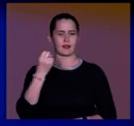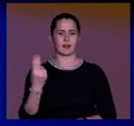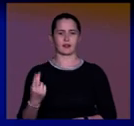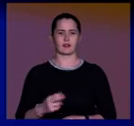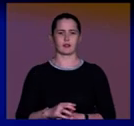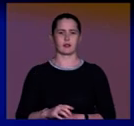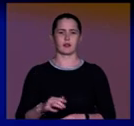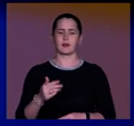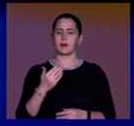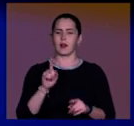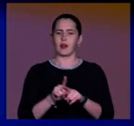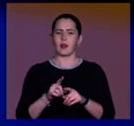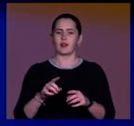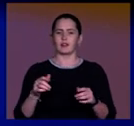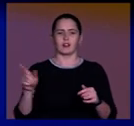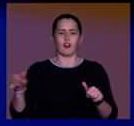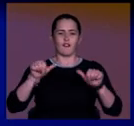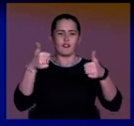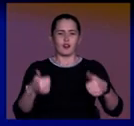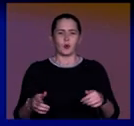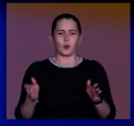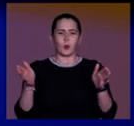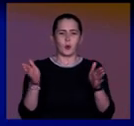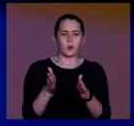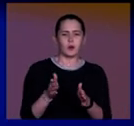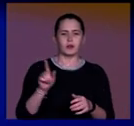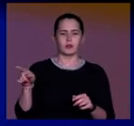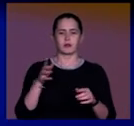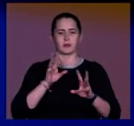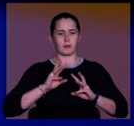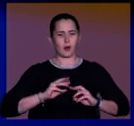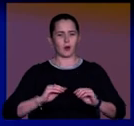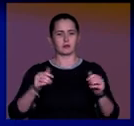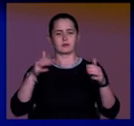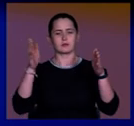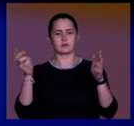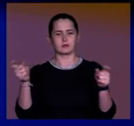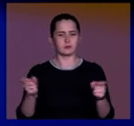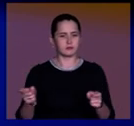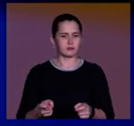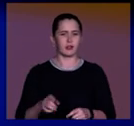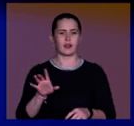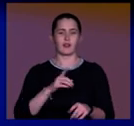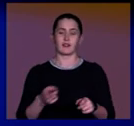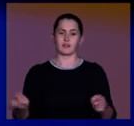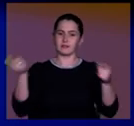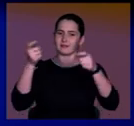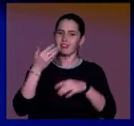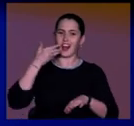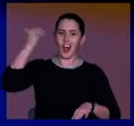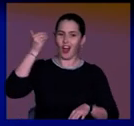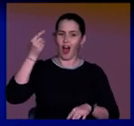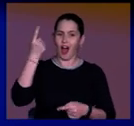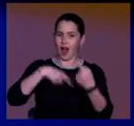маленькая легонькая фигурка алёши медленно спускалась лезть наверх было легче алёша